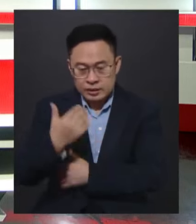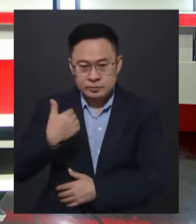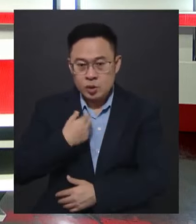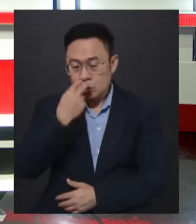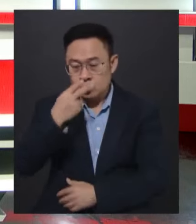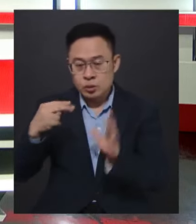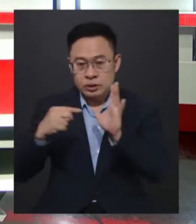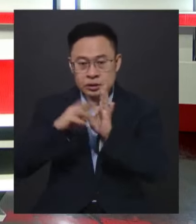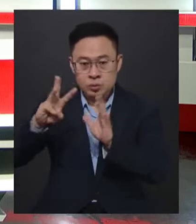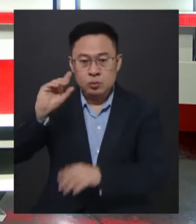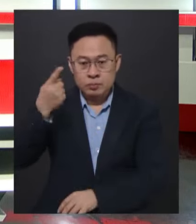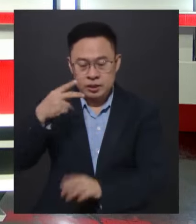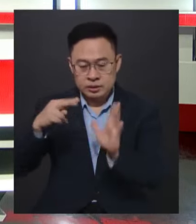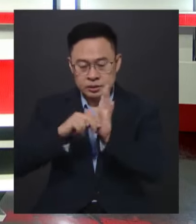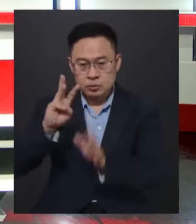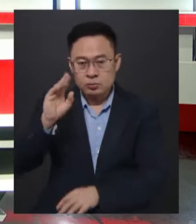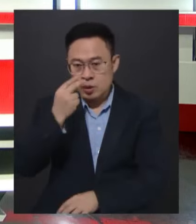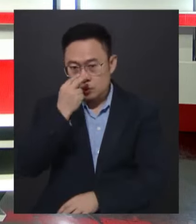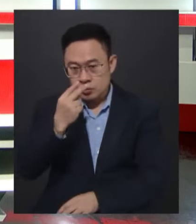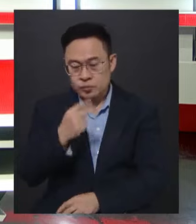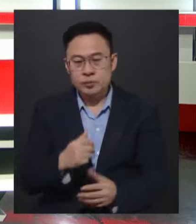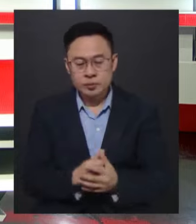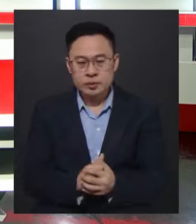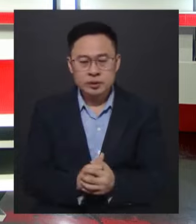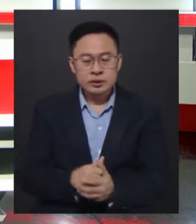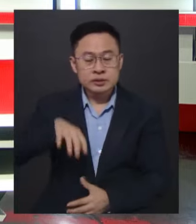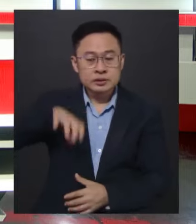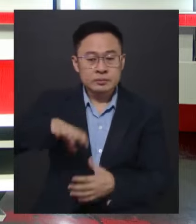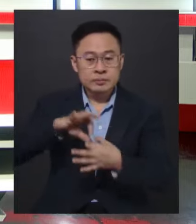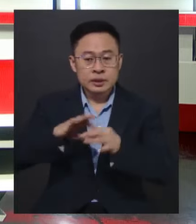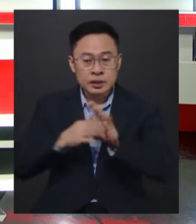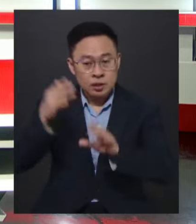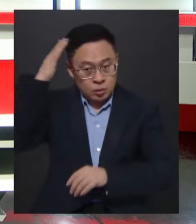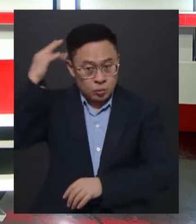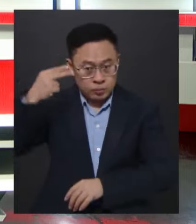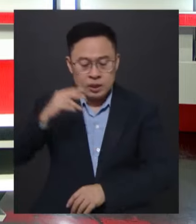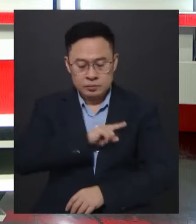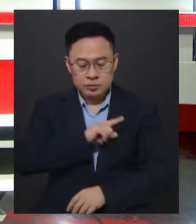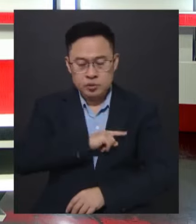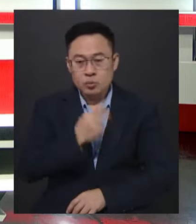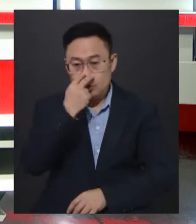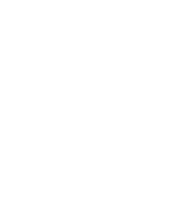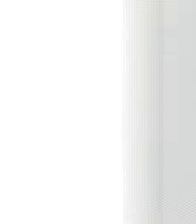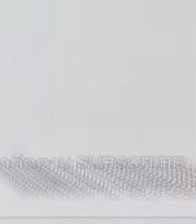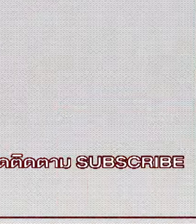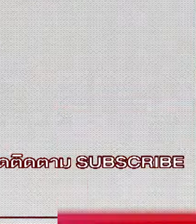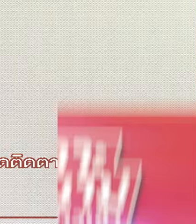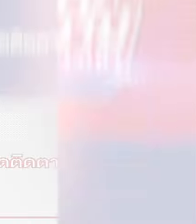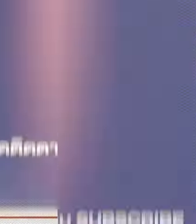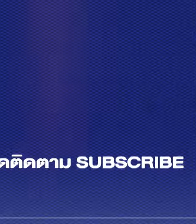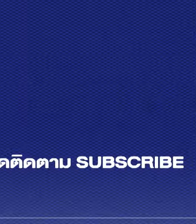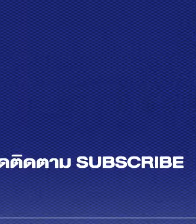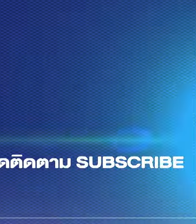นั้นวันอังคารที่จะถึงนี้นะครับลุ้นกันพี่ราชมังคลากีฬาสถานในการเจอกับสิงคโปร์นะครับ